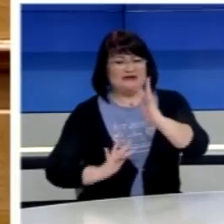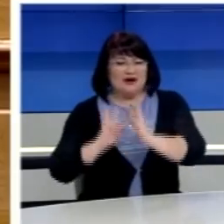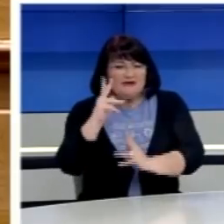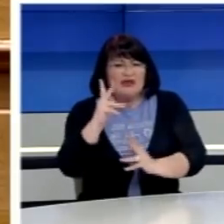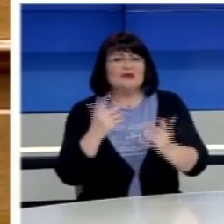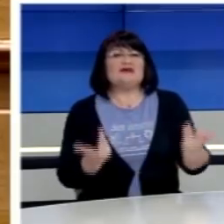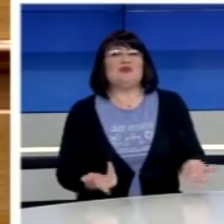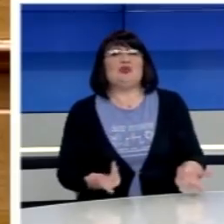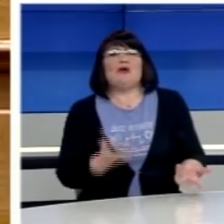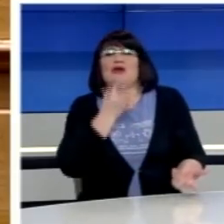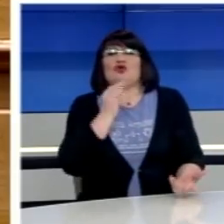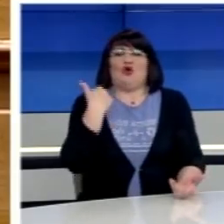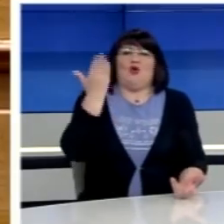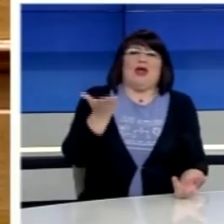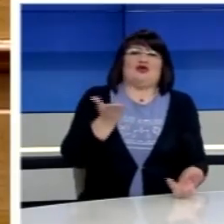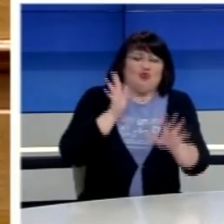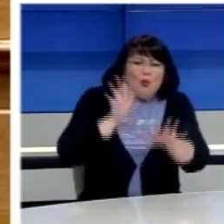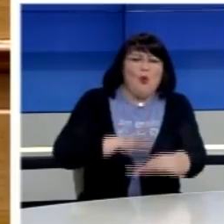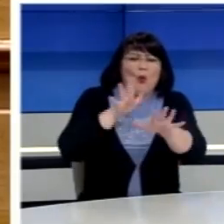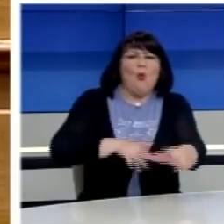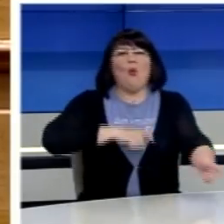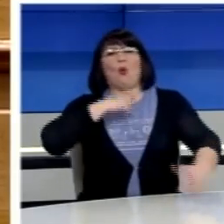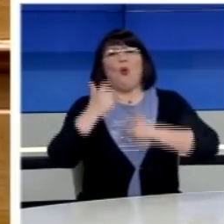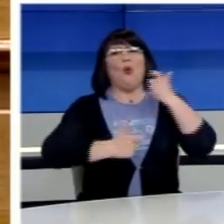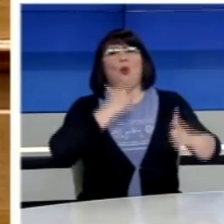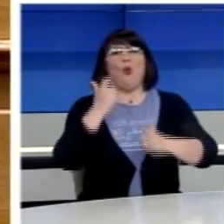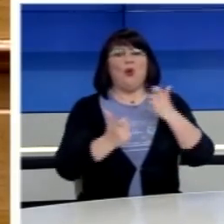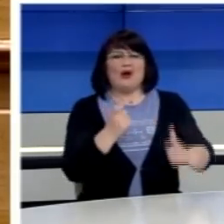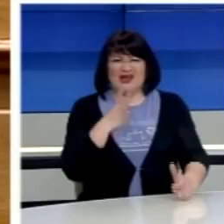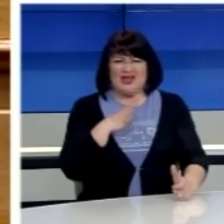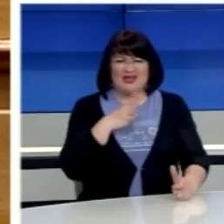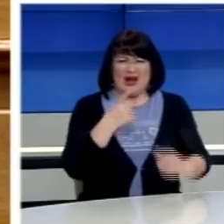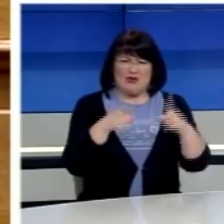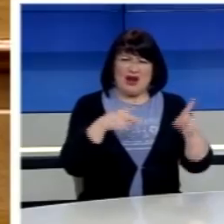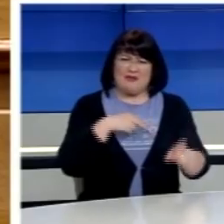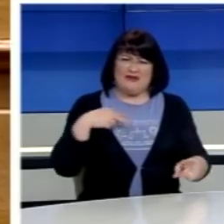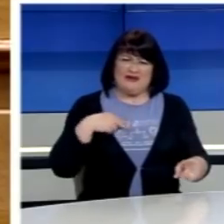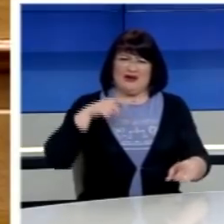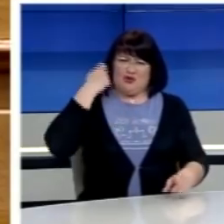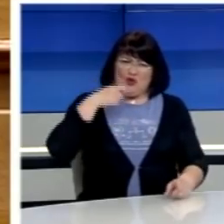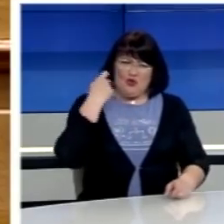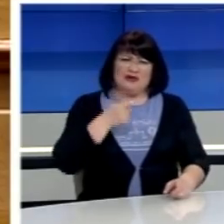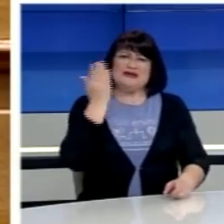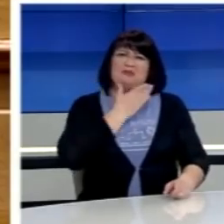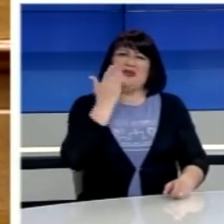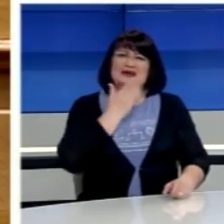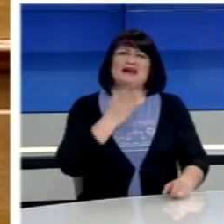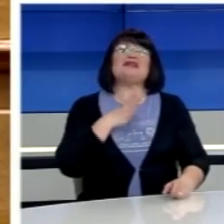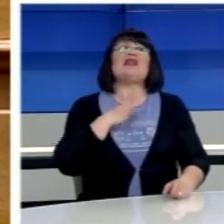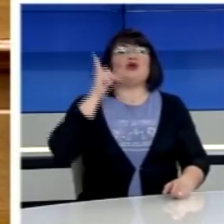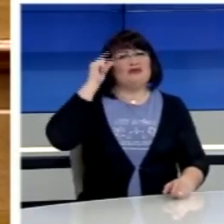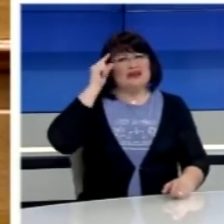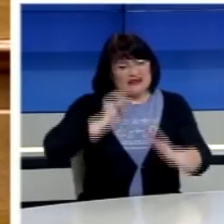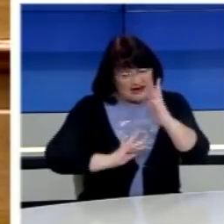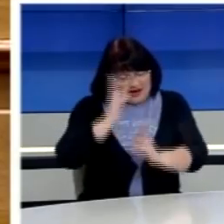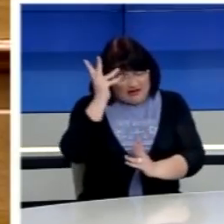και γίνονται διαδηλώσεις. Γιατί τάχα δεν θέλουν άλλη αναβάθμιση οι εκπαιδευτικοί, οι γονείς, οι μαθητές, οι